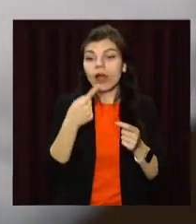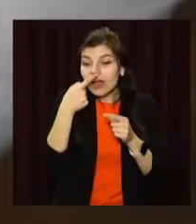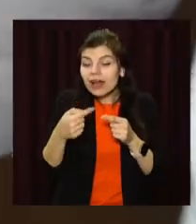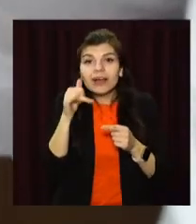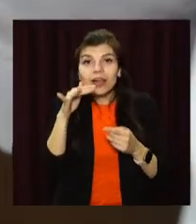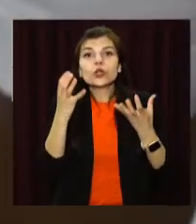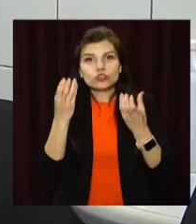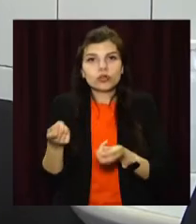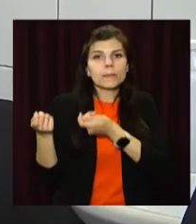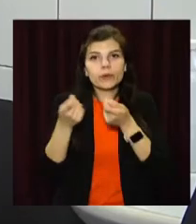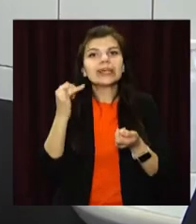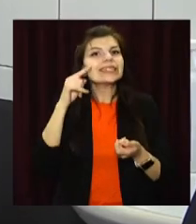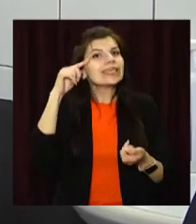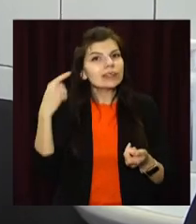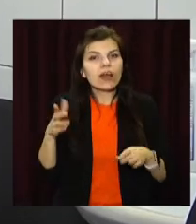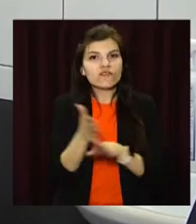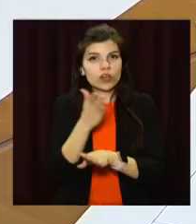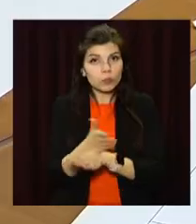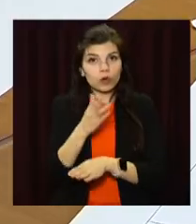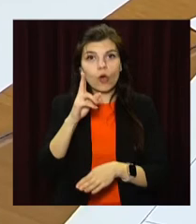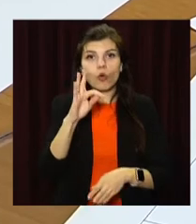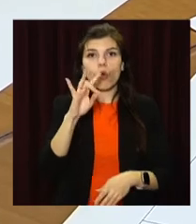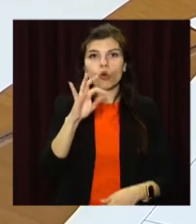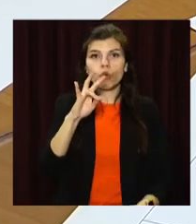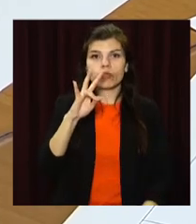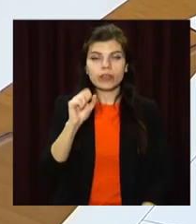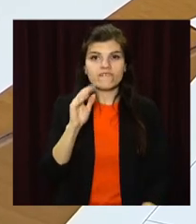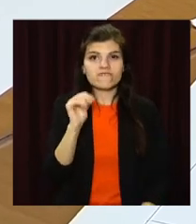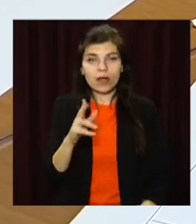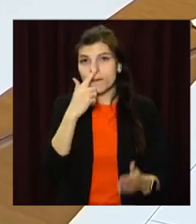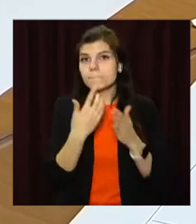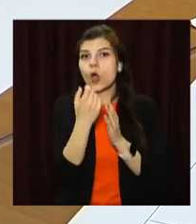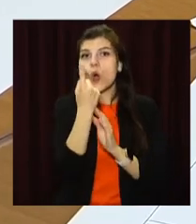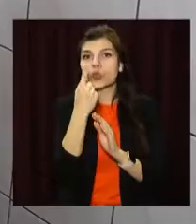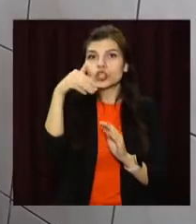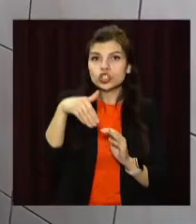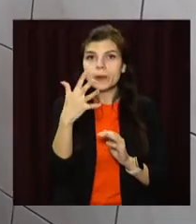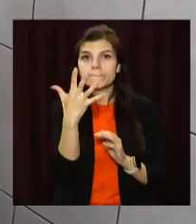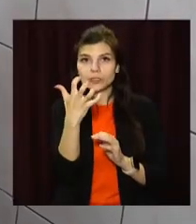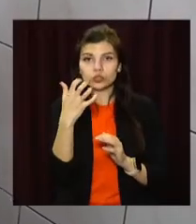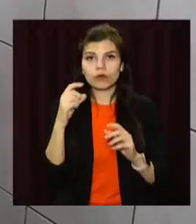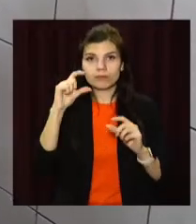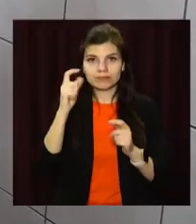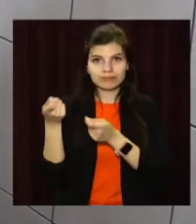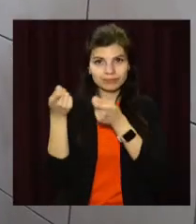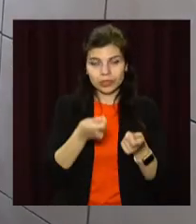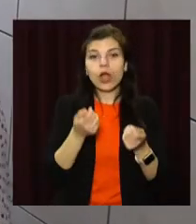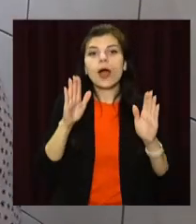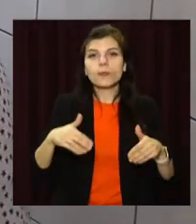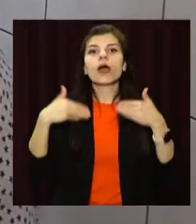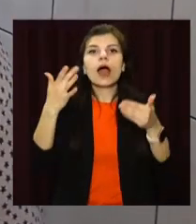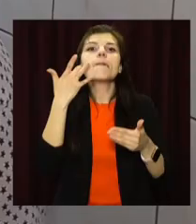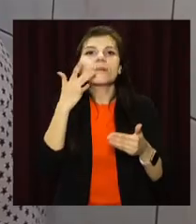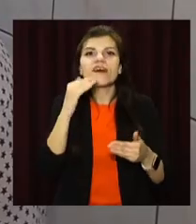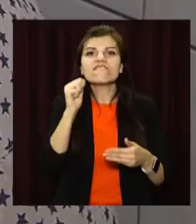прибуде перша партія вакцини китайського виробництва CoronaVac – понад 11,5 тисяч доз. А згодом надійде і